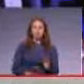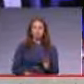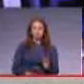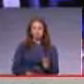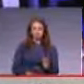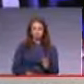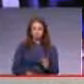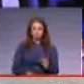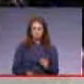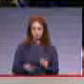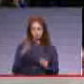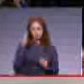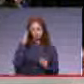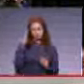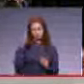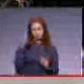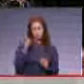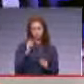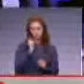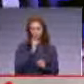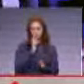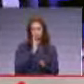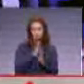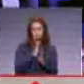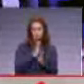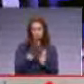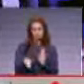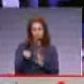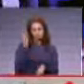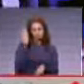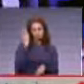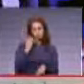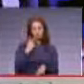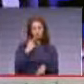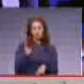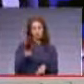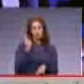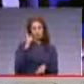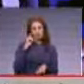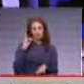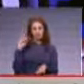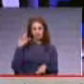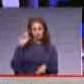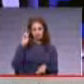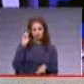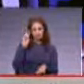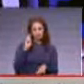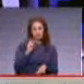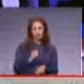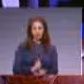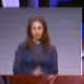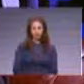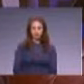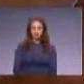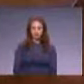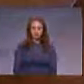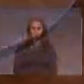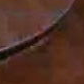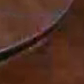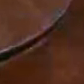بس بشكرك جدا. أنا اللي بشكرك. كان معاكم الفنانة الكبيرة نبيلة عبيد في واحد من الناس.